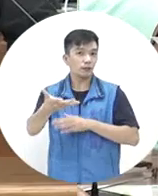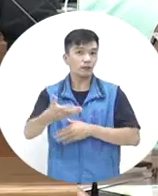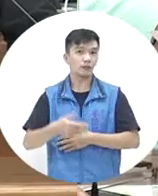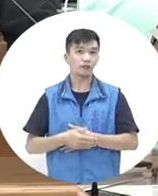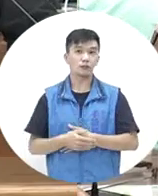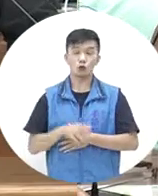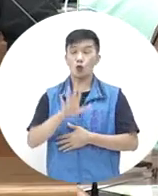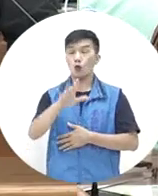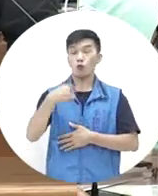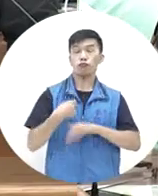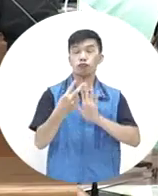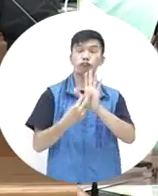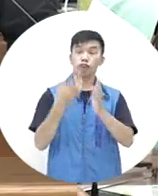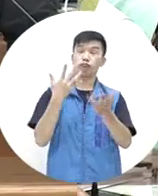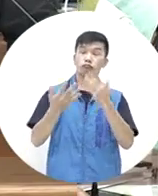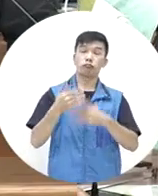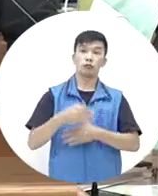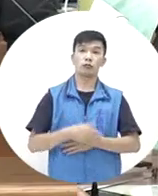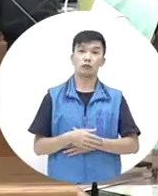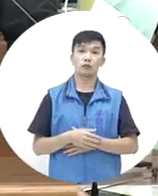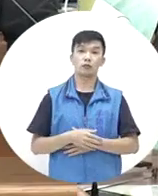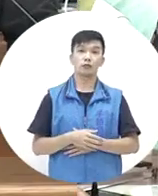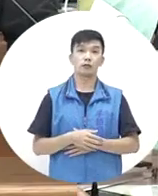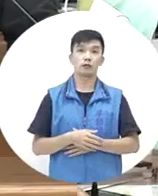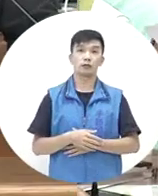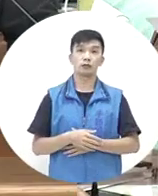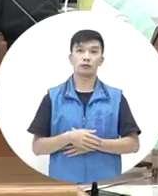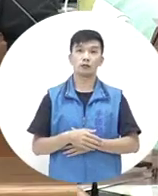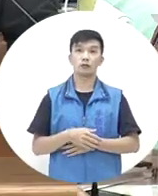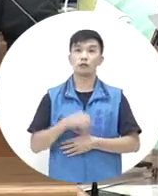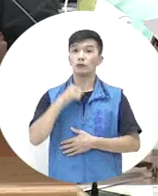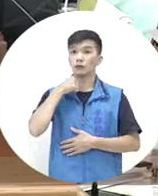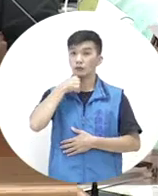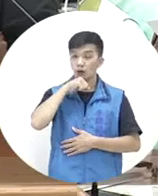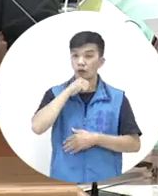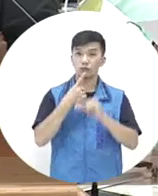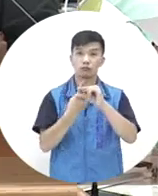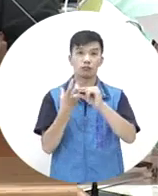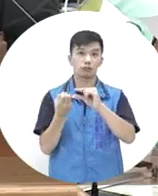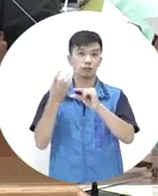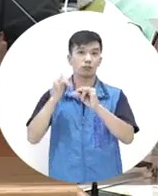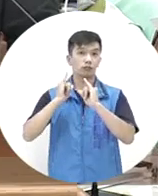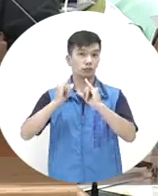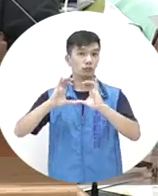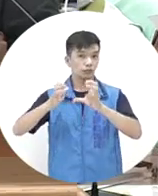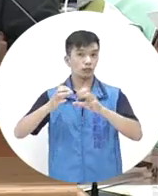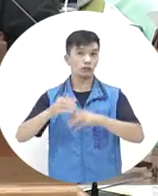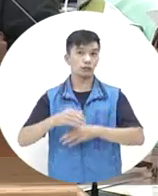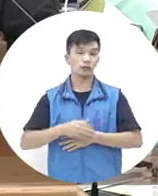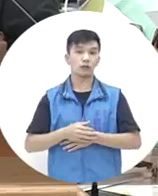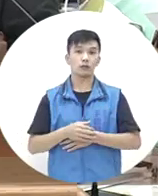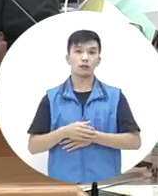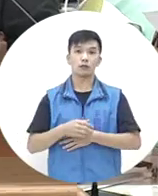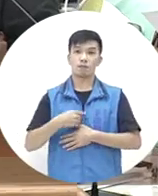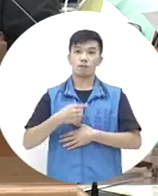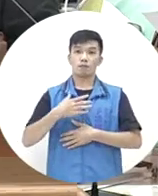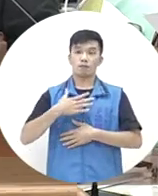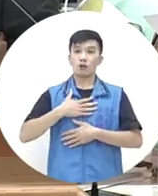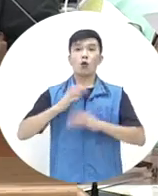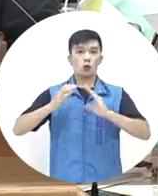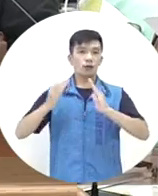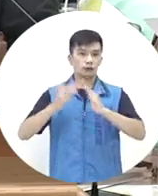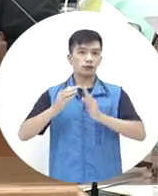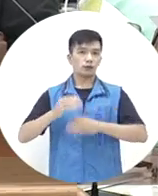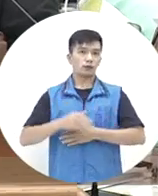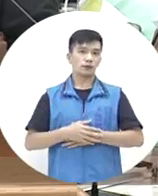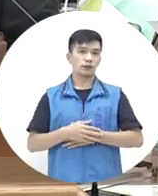清楚，台湾中华民国就是我们的国家，中华